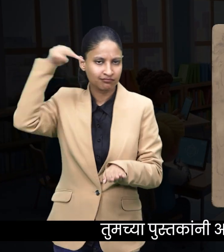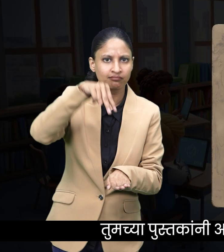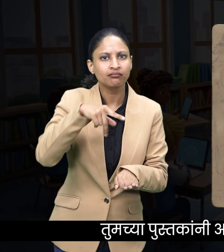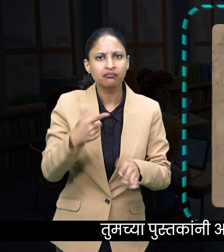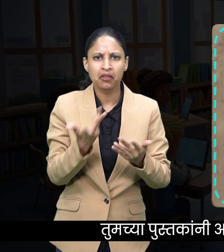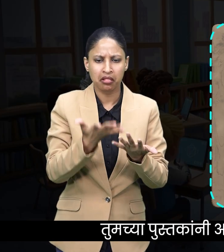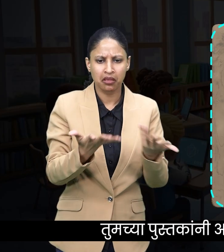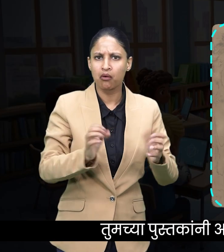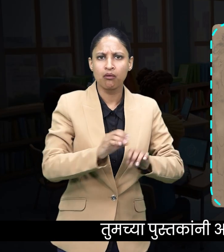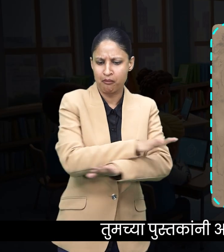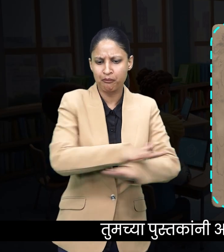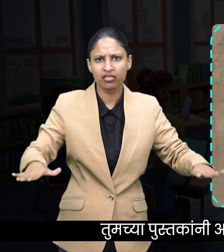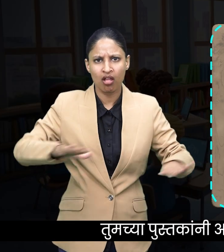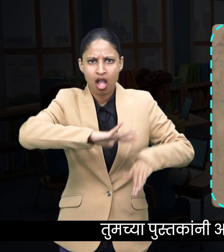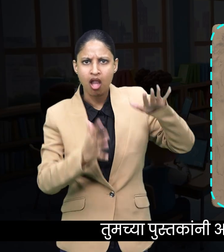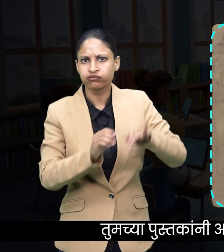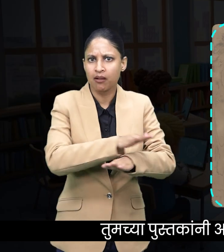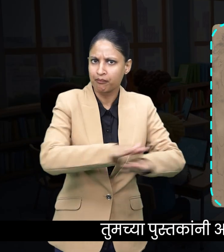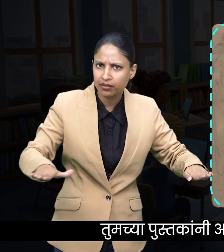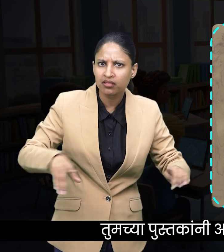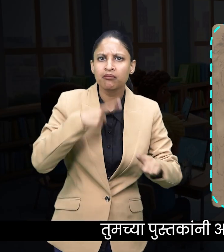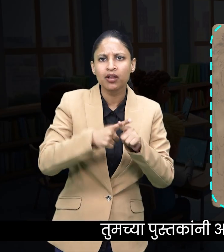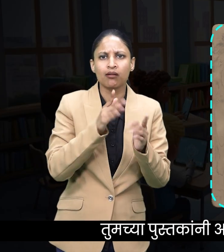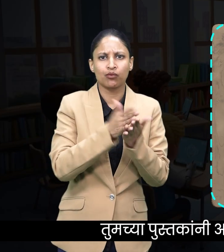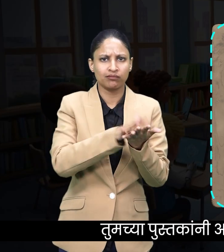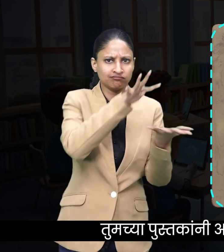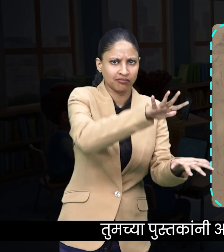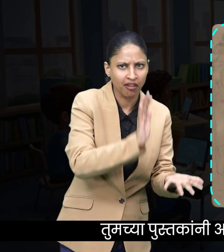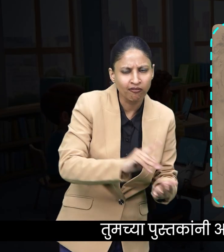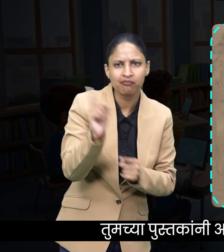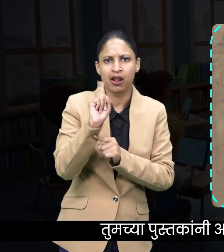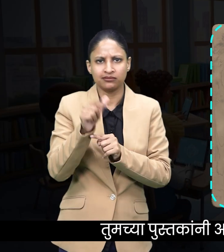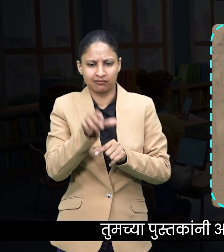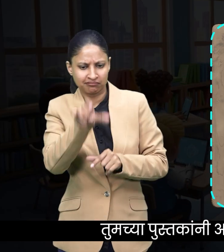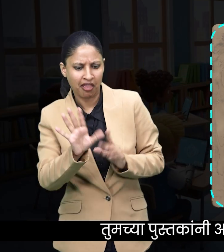तुमच्या पुस्तकांनी आणि पेन्सिलने पृष्ठभागावर वरती ठेवा.